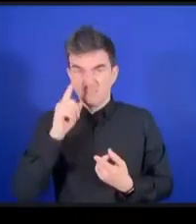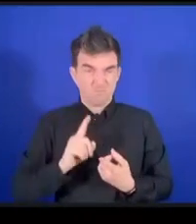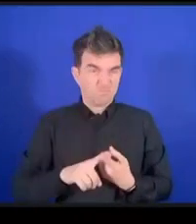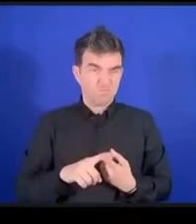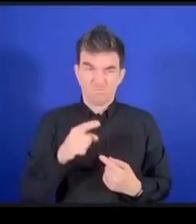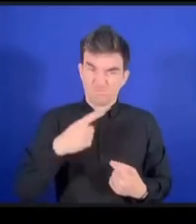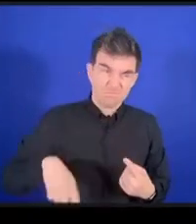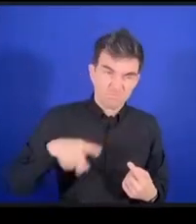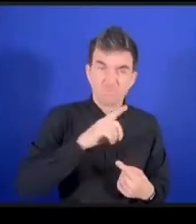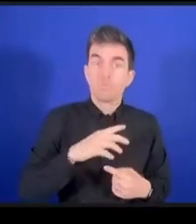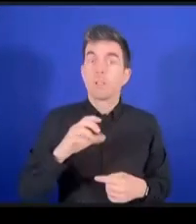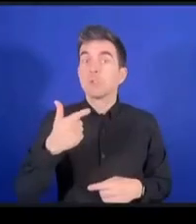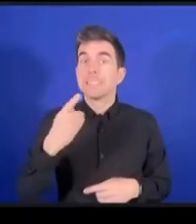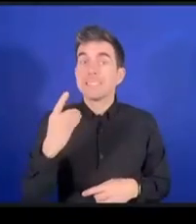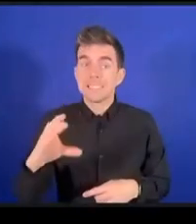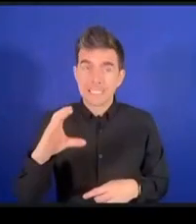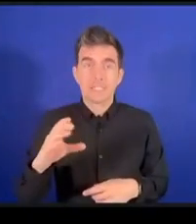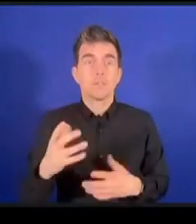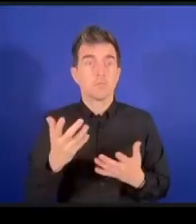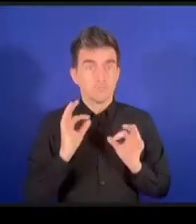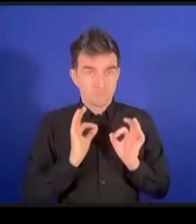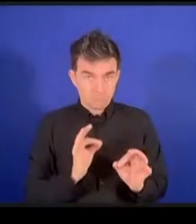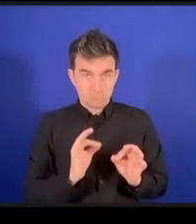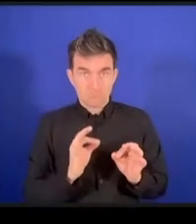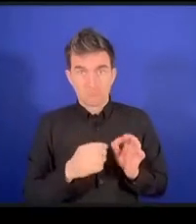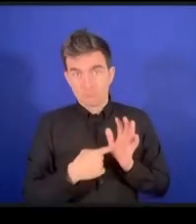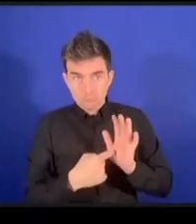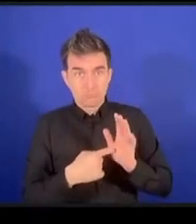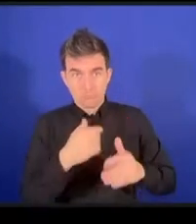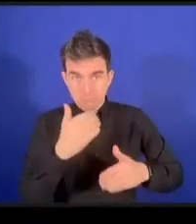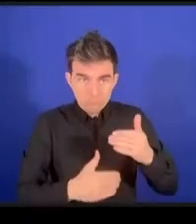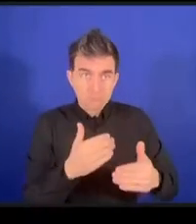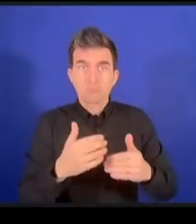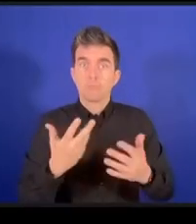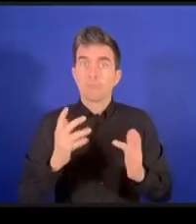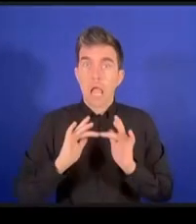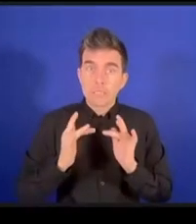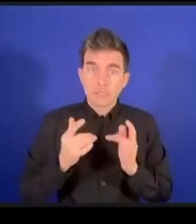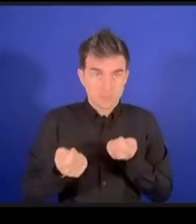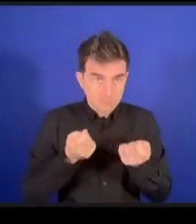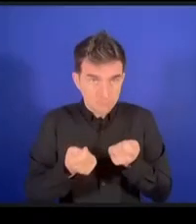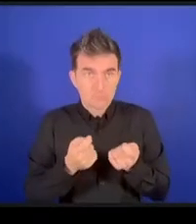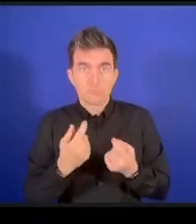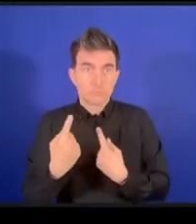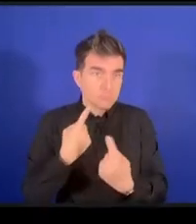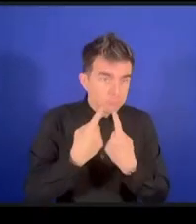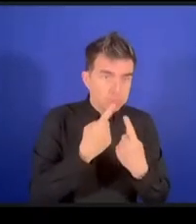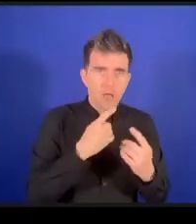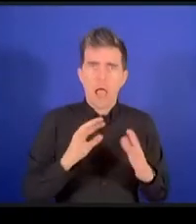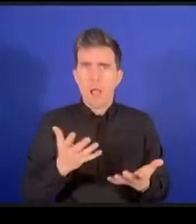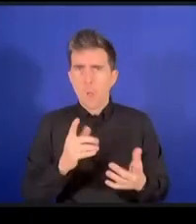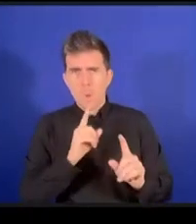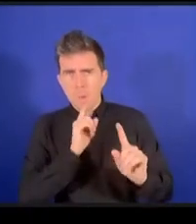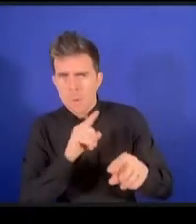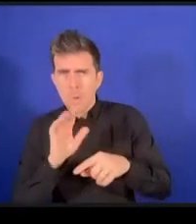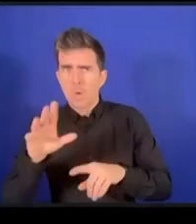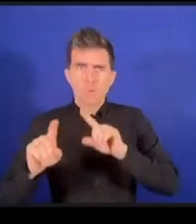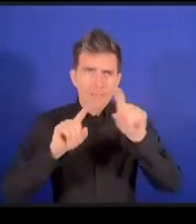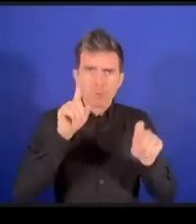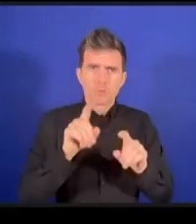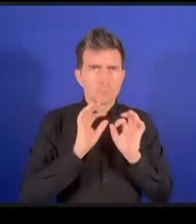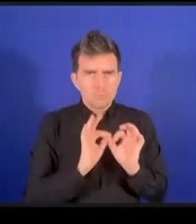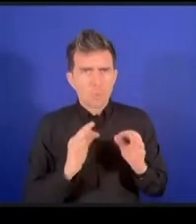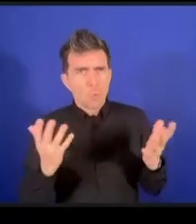некую шапку так сказать под эгидой которой будет вестись обсуждение интернета то это означает